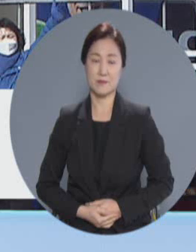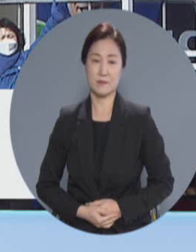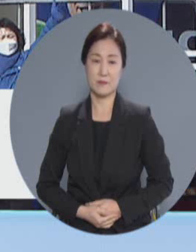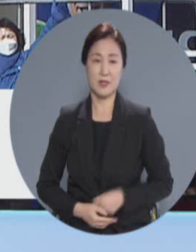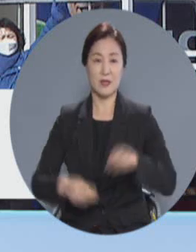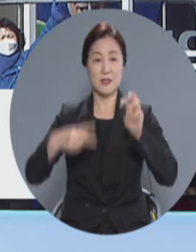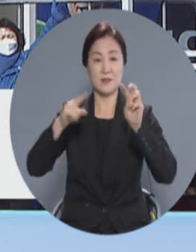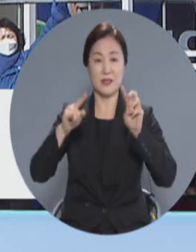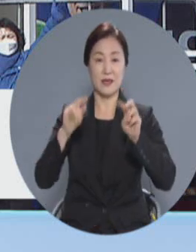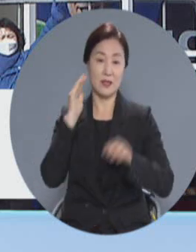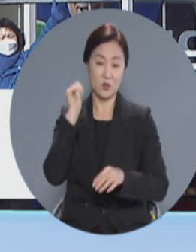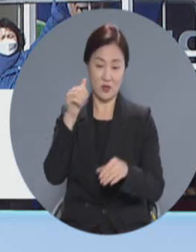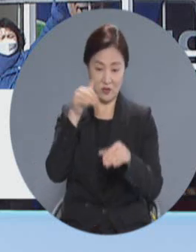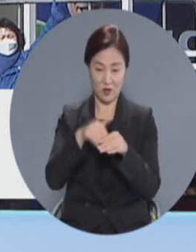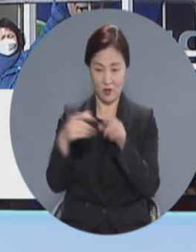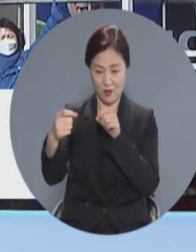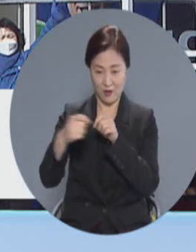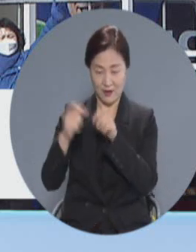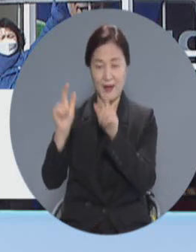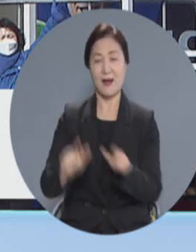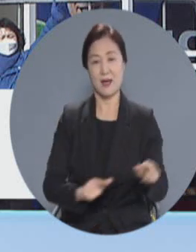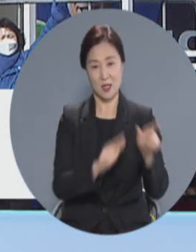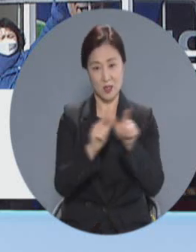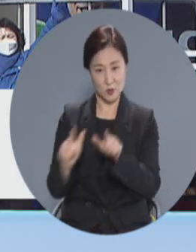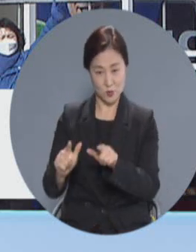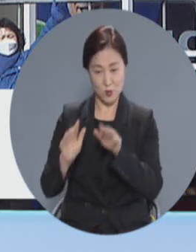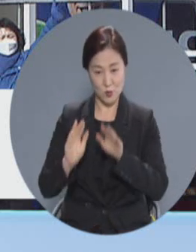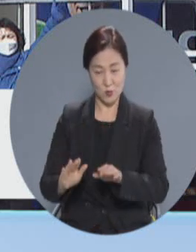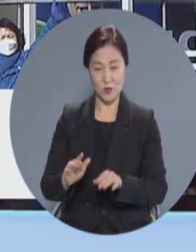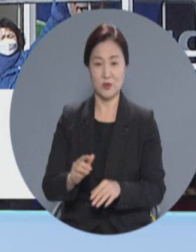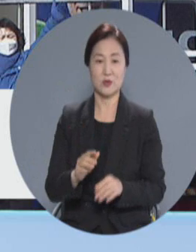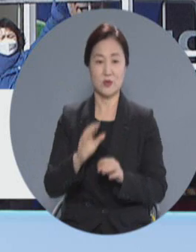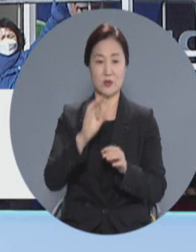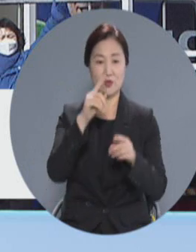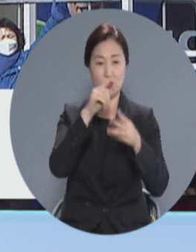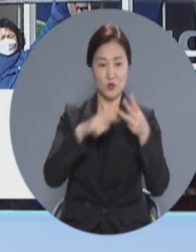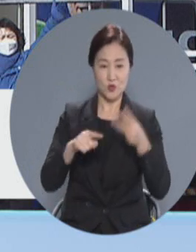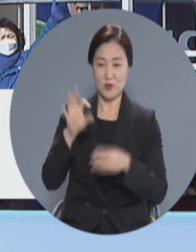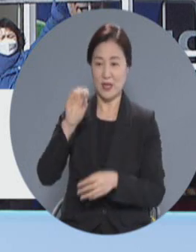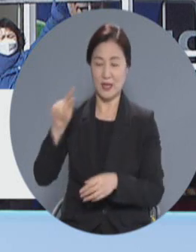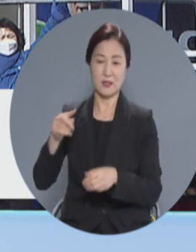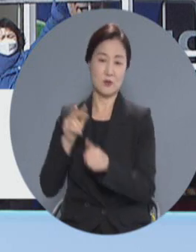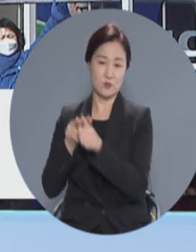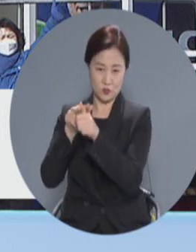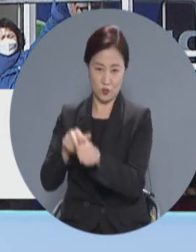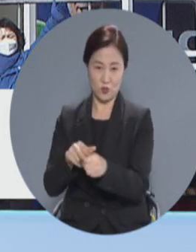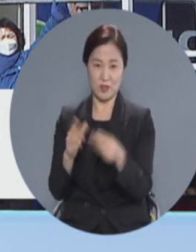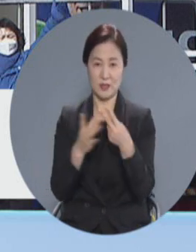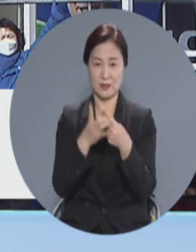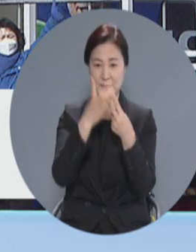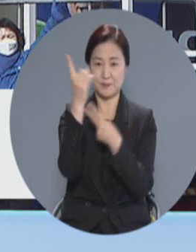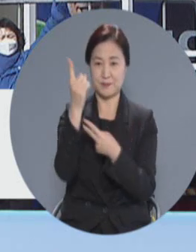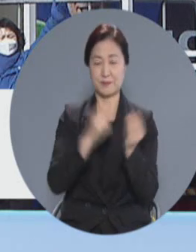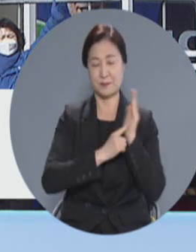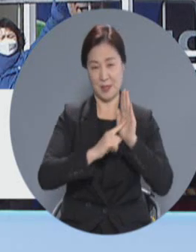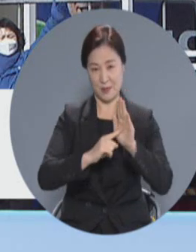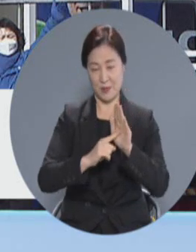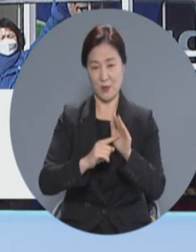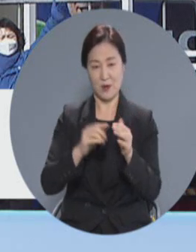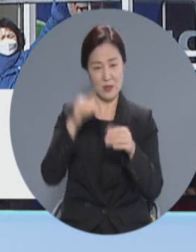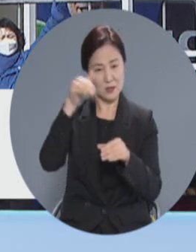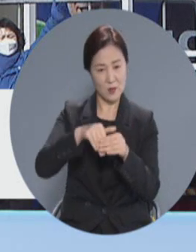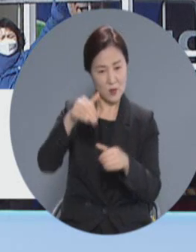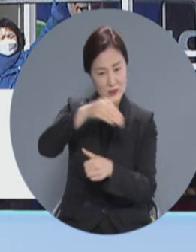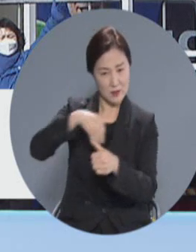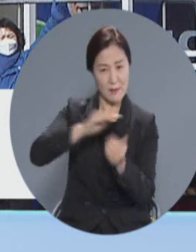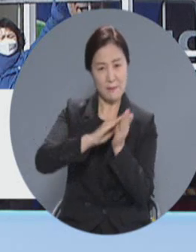제20대 대통령 선거 사전투표를 불과 하루 앞두고 윤석열, 안철수 두 후보가 단일화를 발표하면서 선거 판세가 요동치고